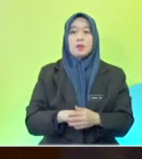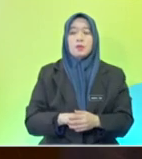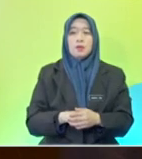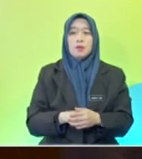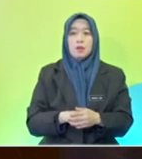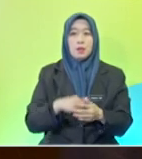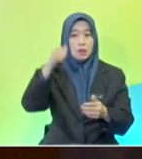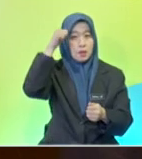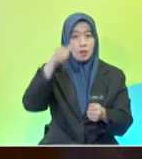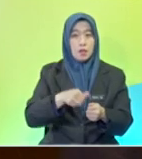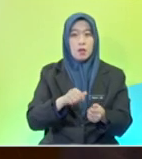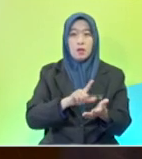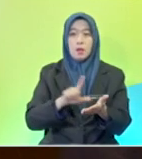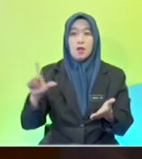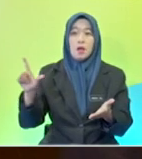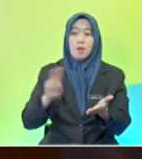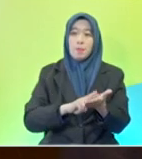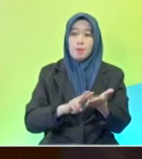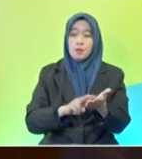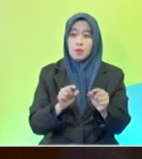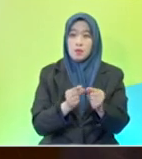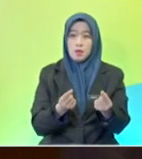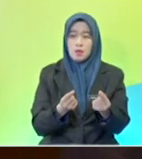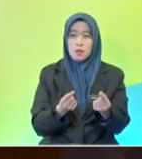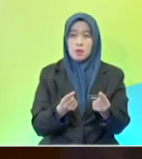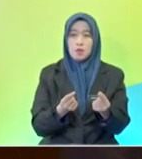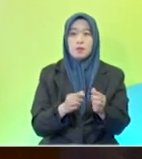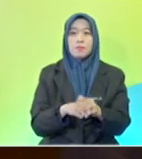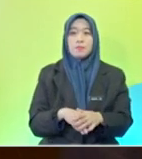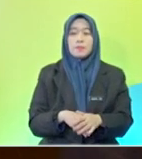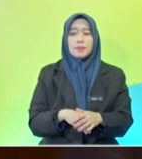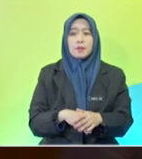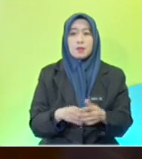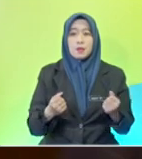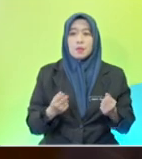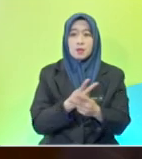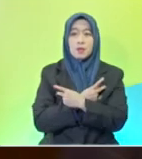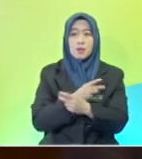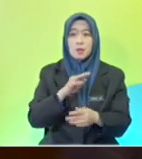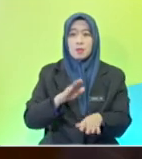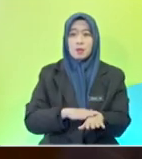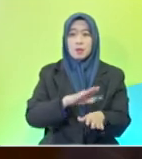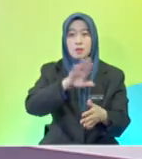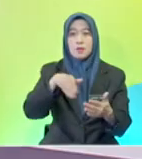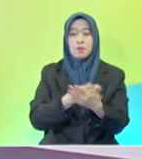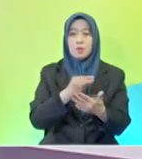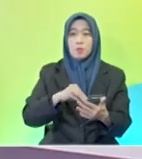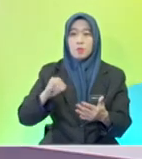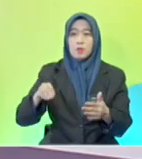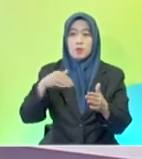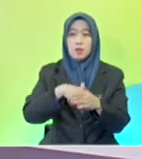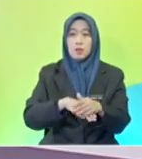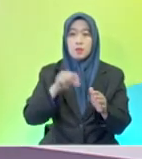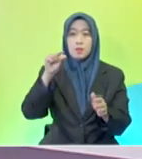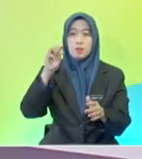Al-Quran, jumpa tanda wakaf, baik untuk kita berhenti dan sebagainya. Yeah. Okey, terima kasih juga pada semua murid-murid di dalam talian dan